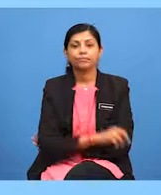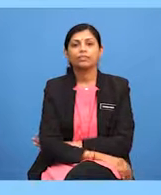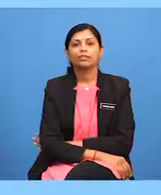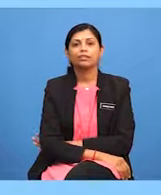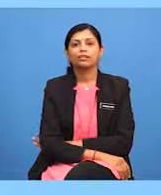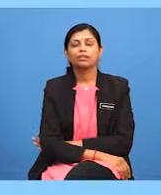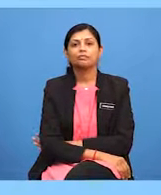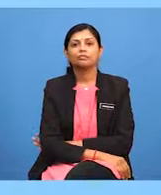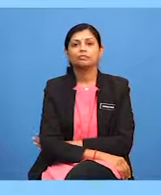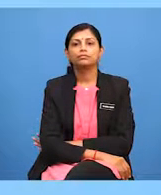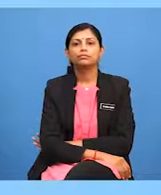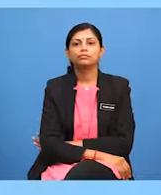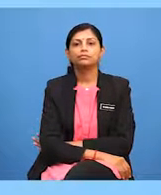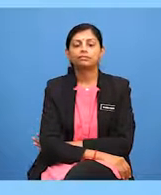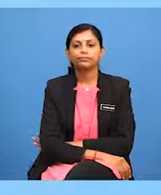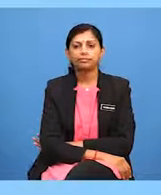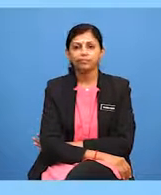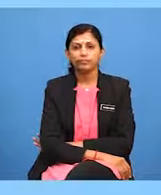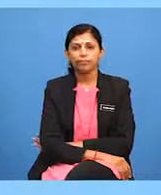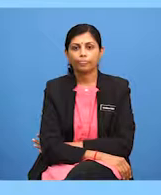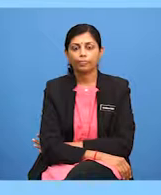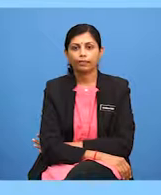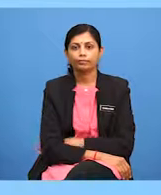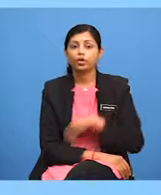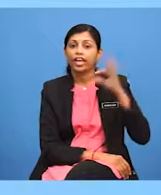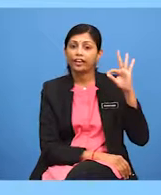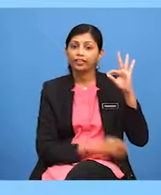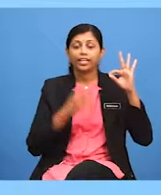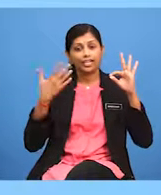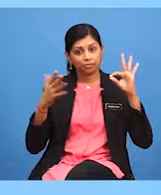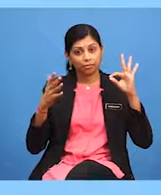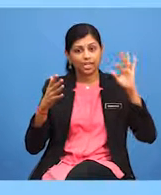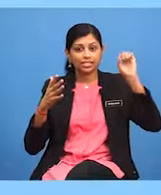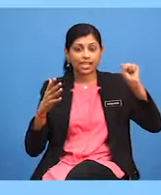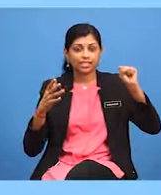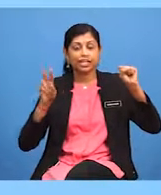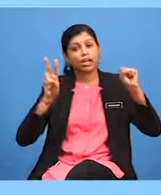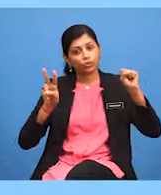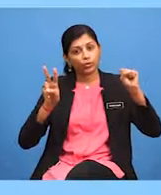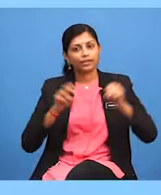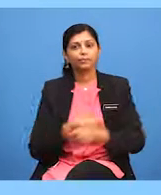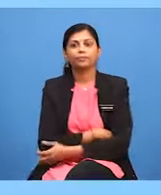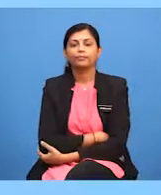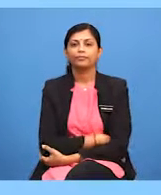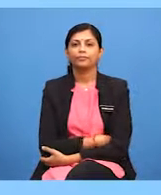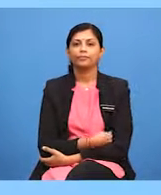Gantikan nilai F dan S dalam formula kerja.